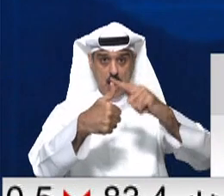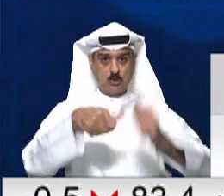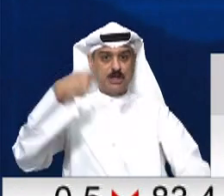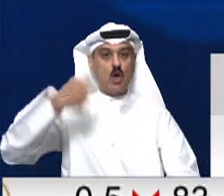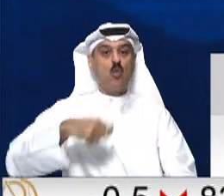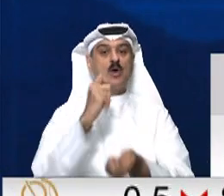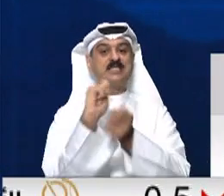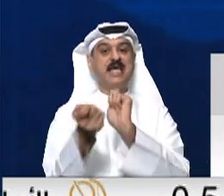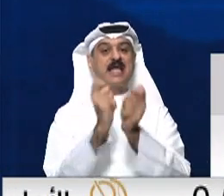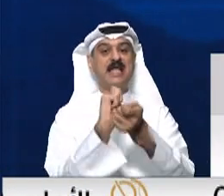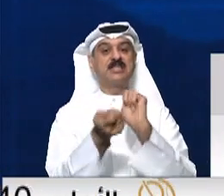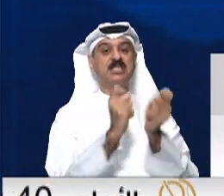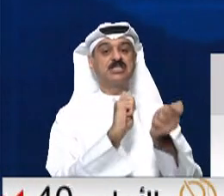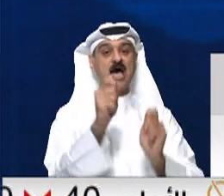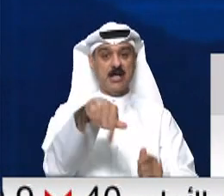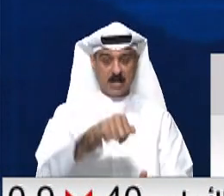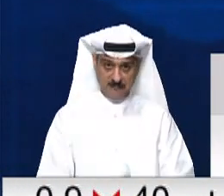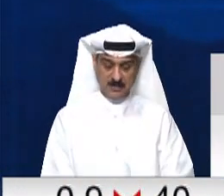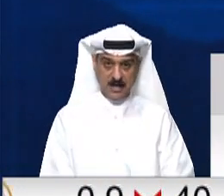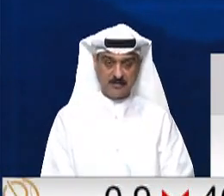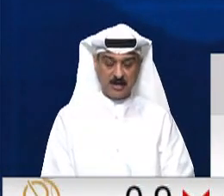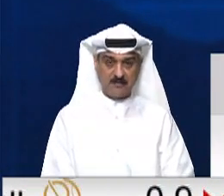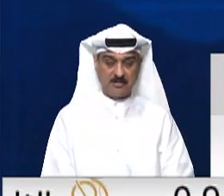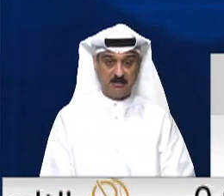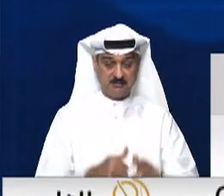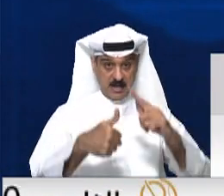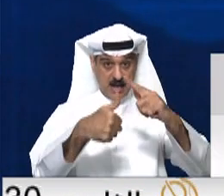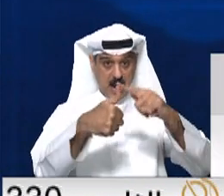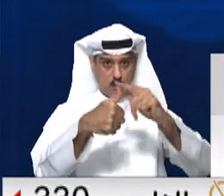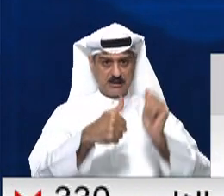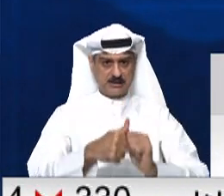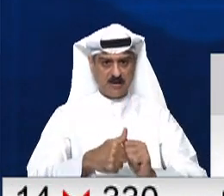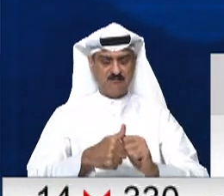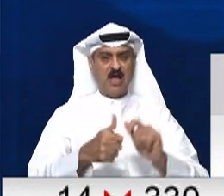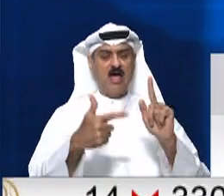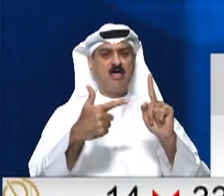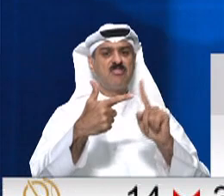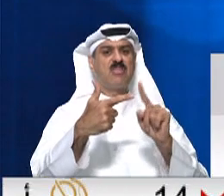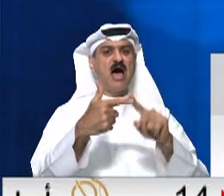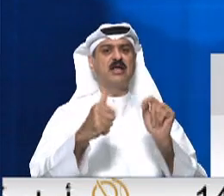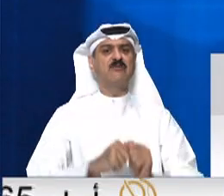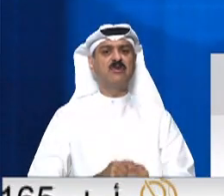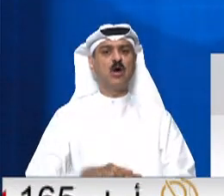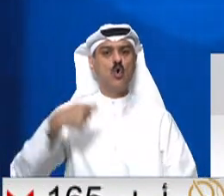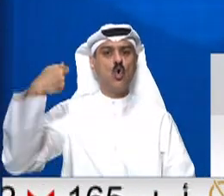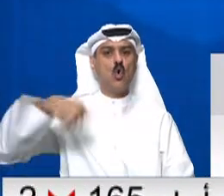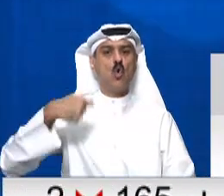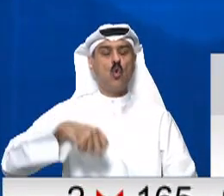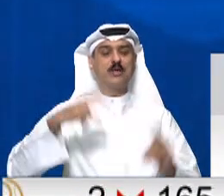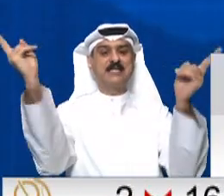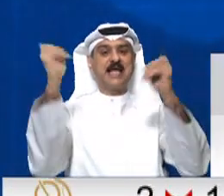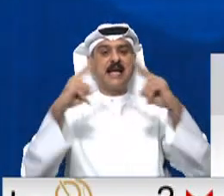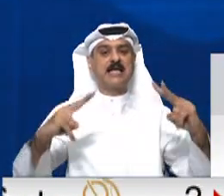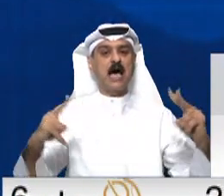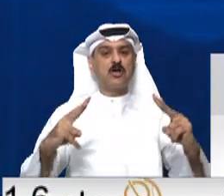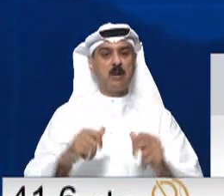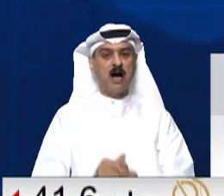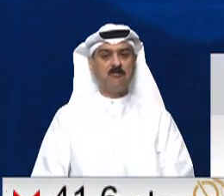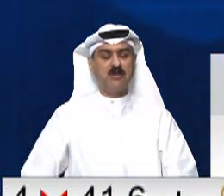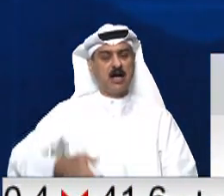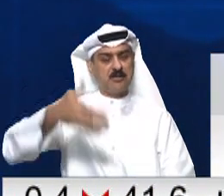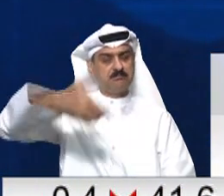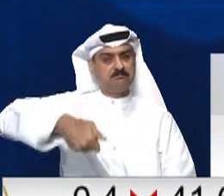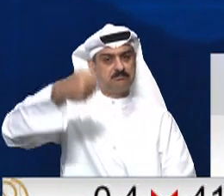والصناعة ووزير الدولة لشؤون الشباب محمد عثمان العيبان ومعالي وزير الكهرباء والماء والطاقة